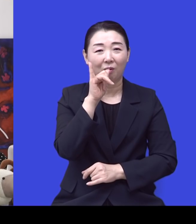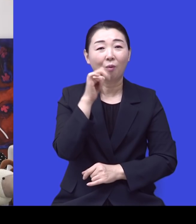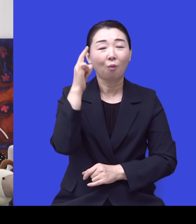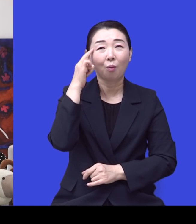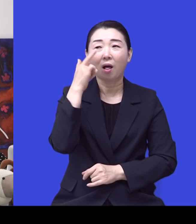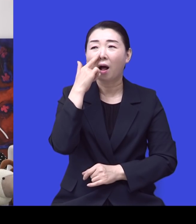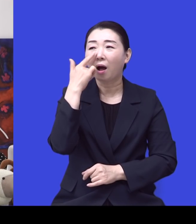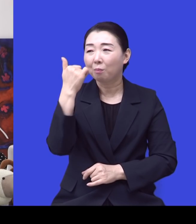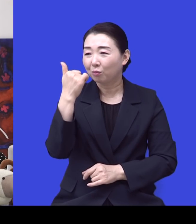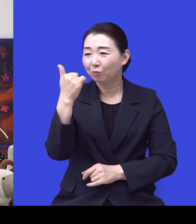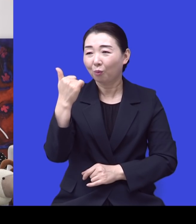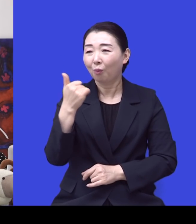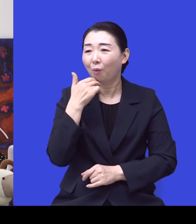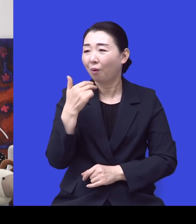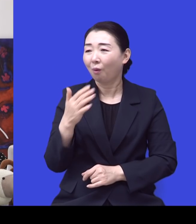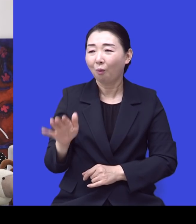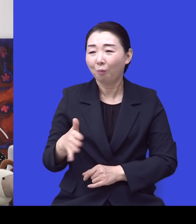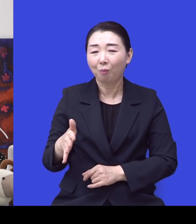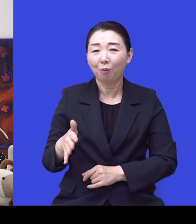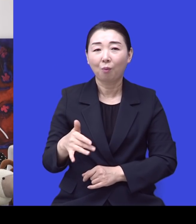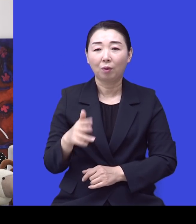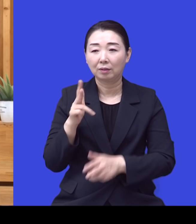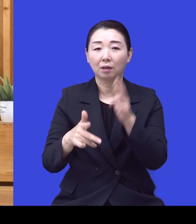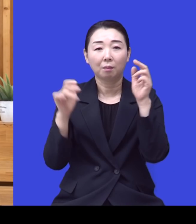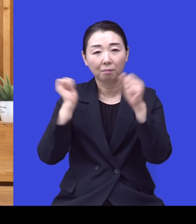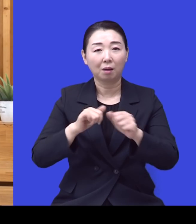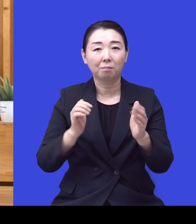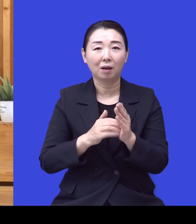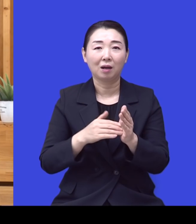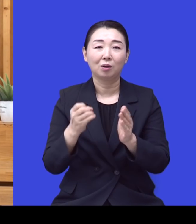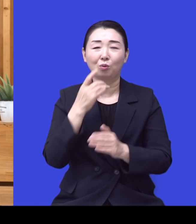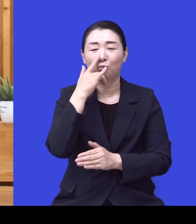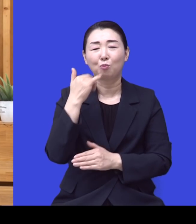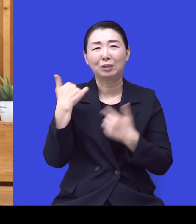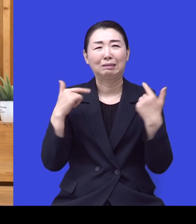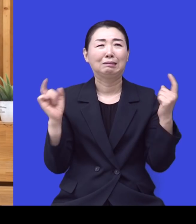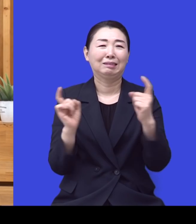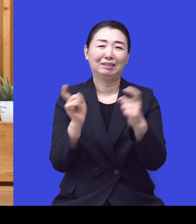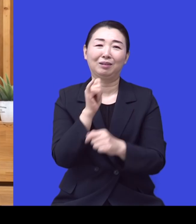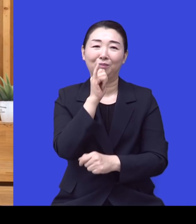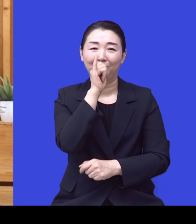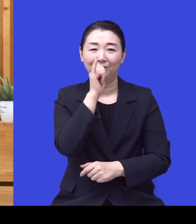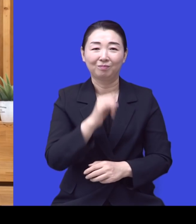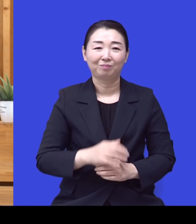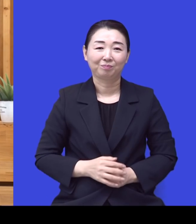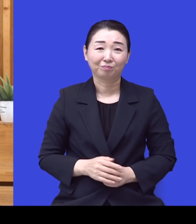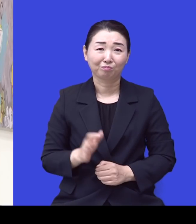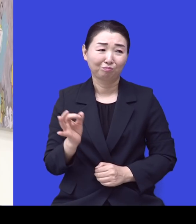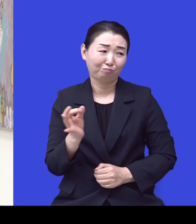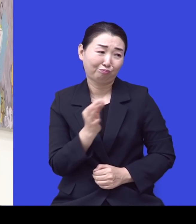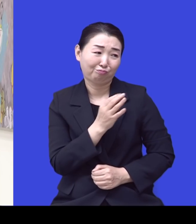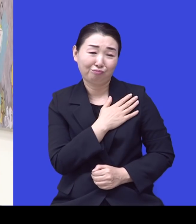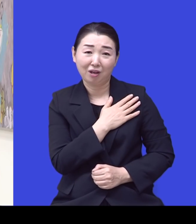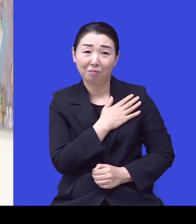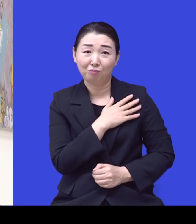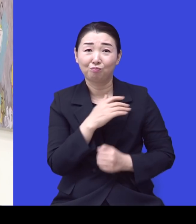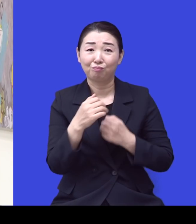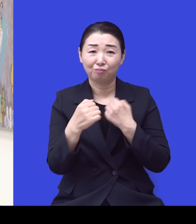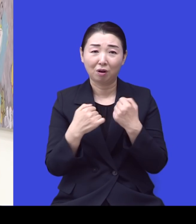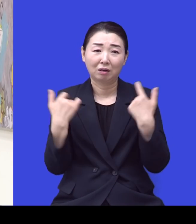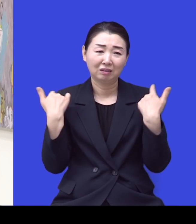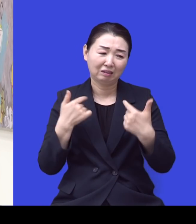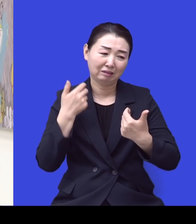계시고 사업은 다 그렇게 되고 그리고 부모님이 참 싸우셨어요. 예. 그렇게 돈이 많으셨는데도 예.